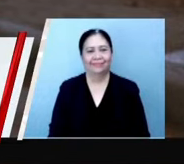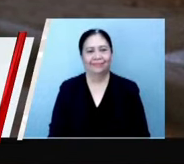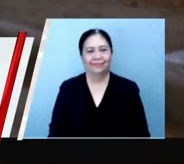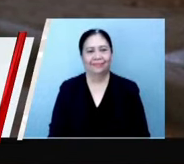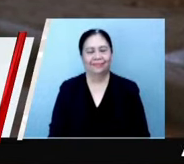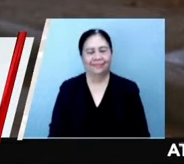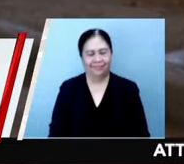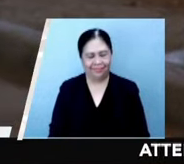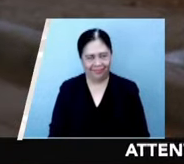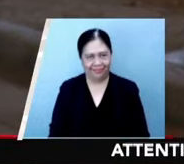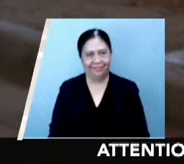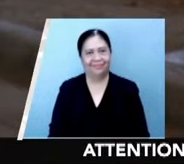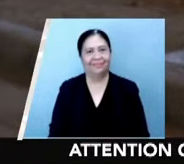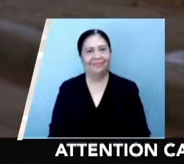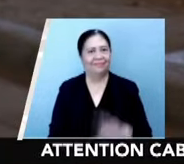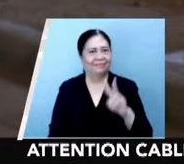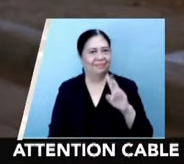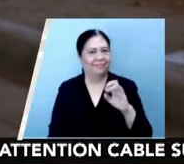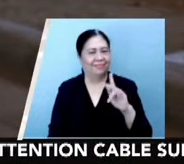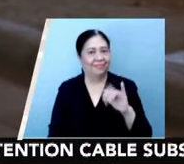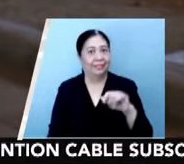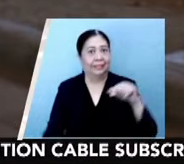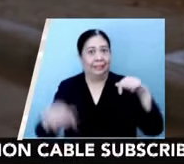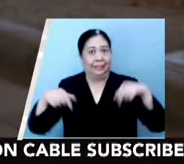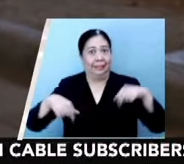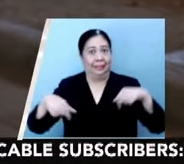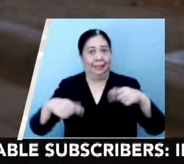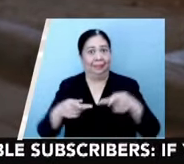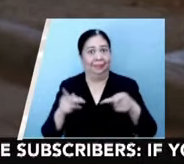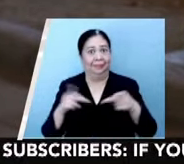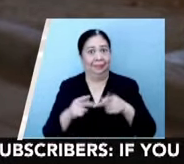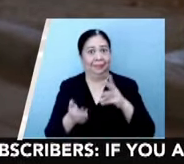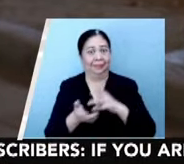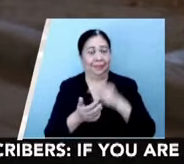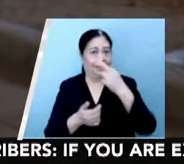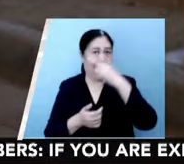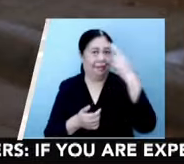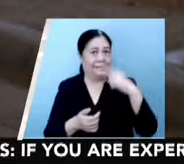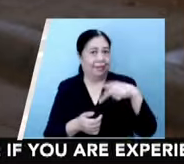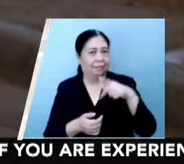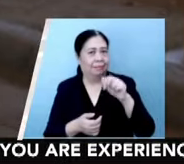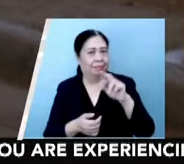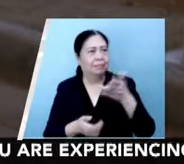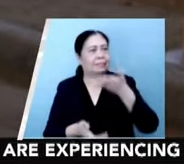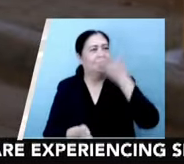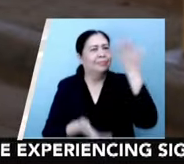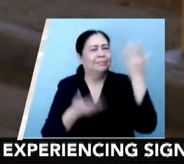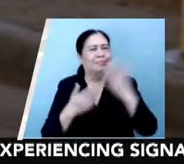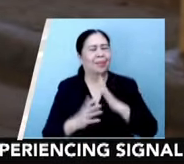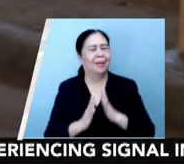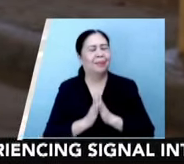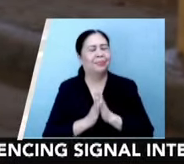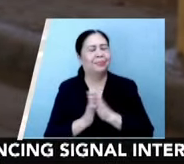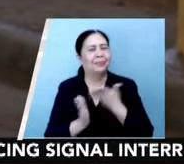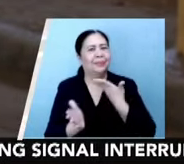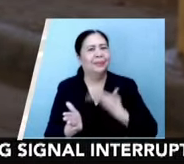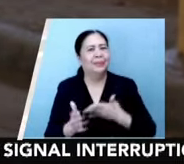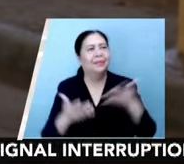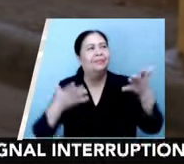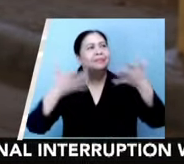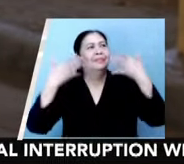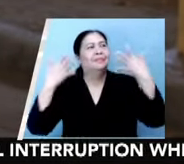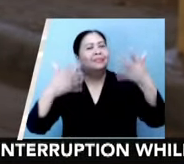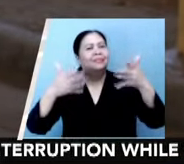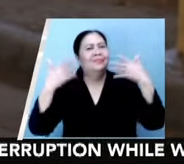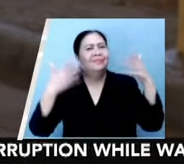Yes, Vicky, dito nga sa aking kinaroroonan sa Rizal Park, mabango at nakakagutom ang simoy ng hangin dahil panay